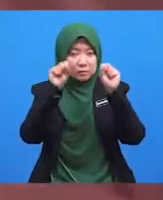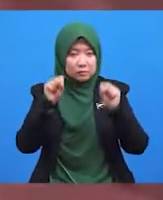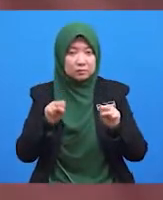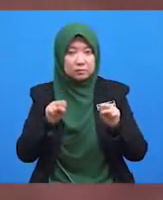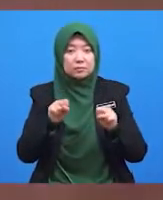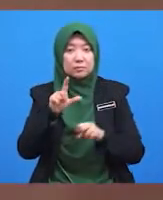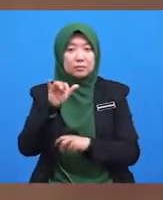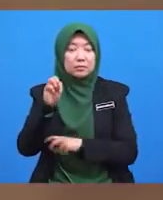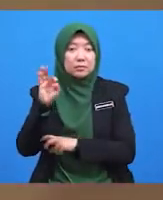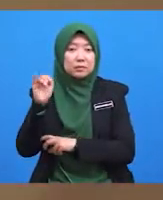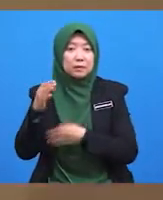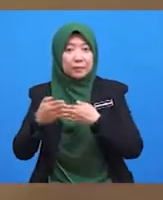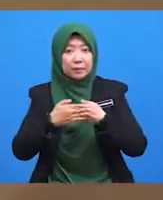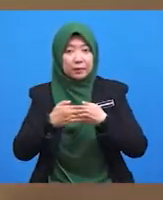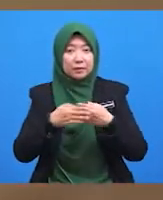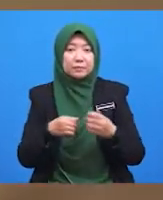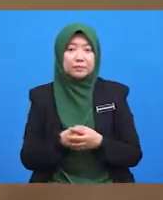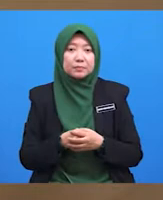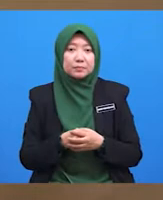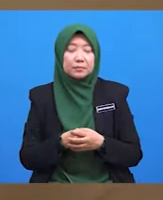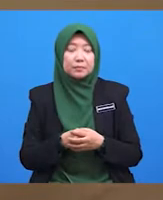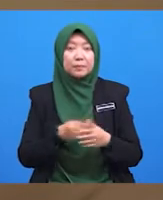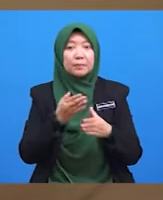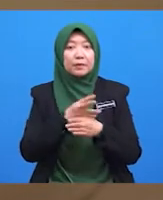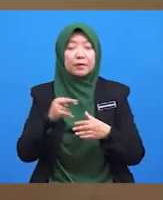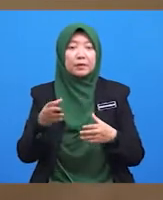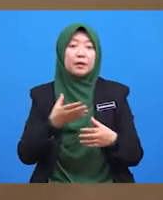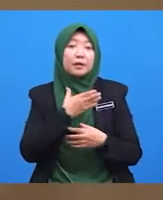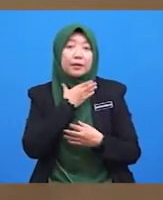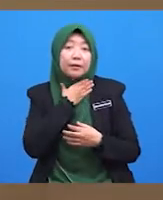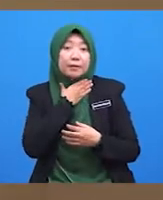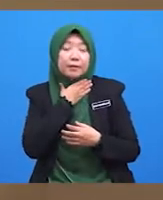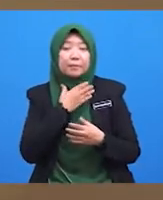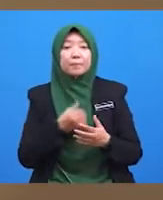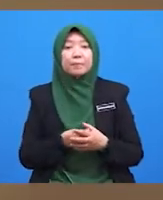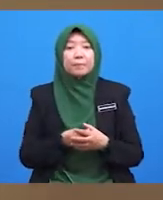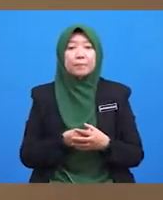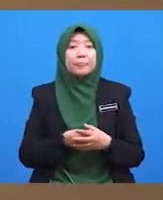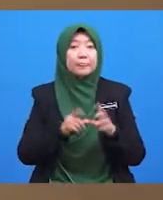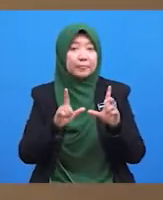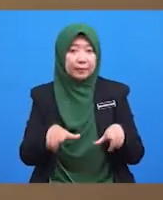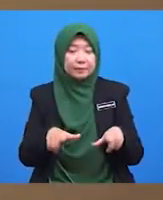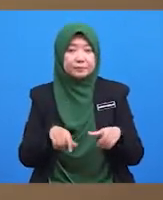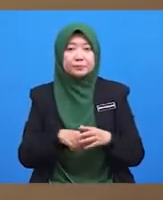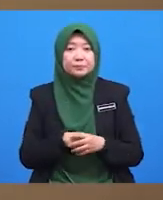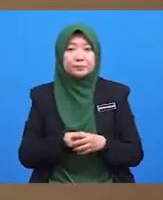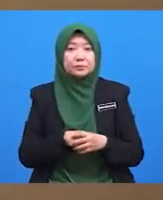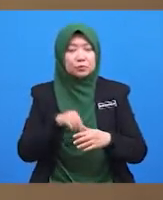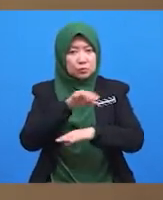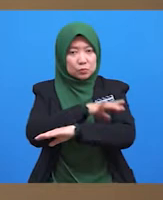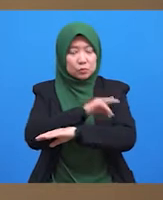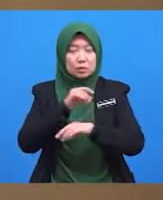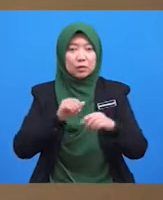yang berdekatan. Di bahagian leher, letakkan ventus kepada kulit